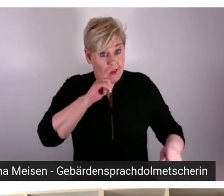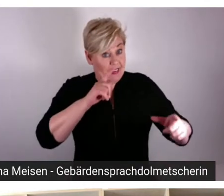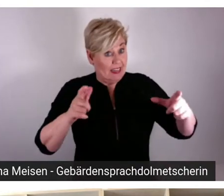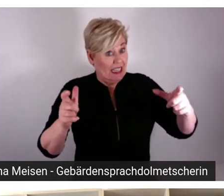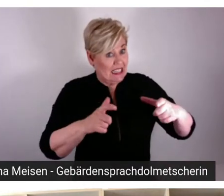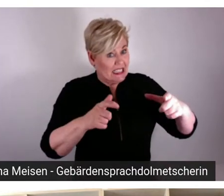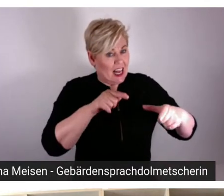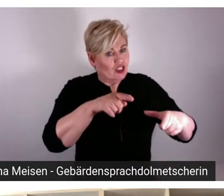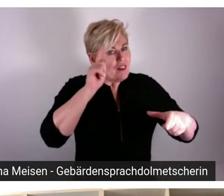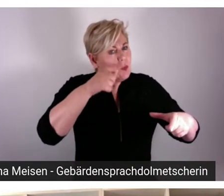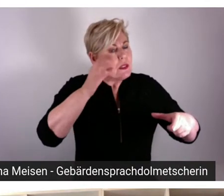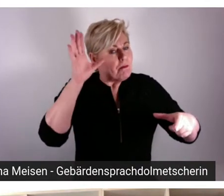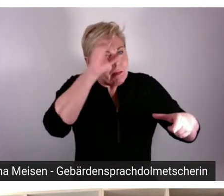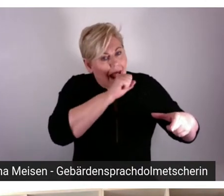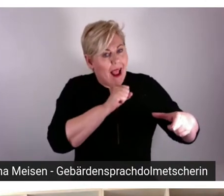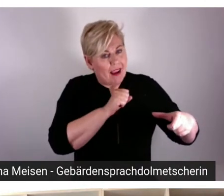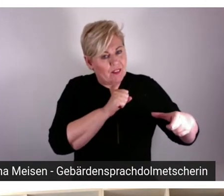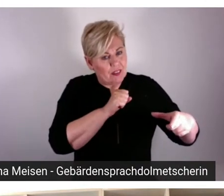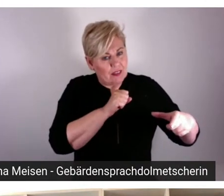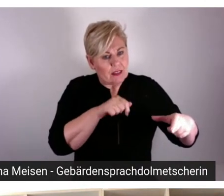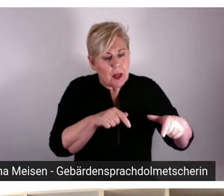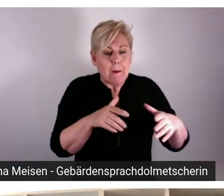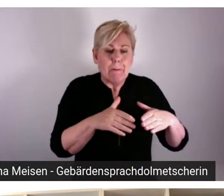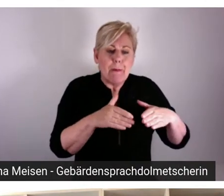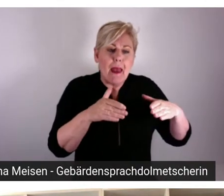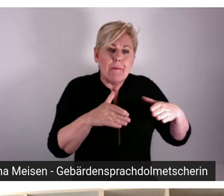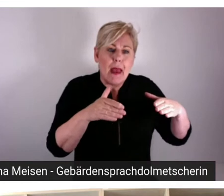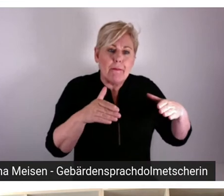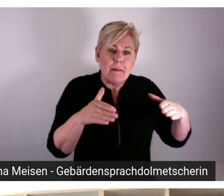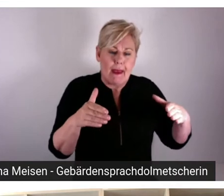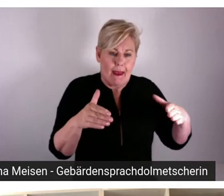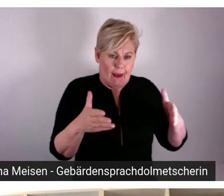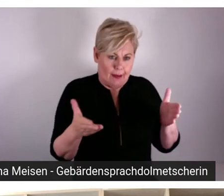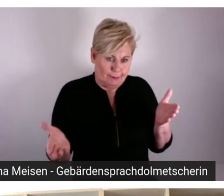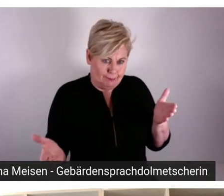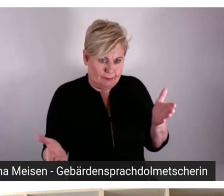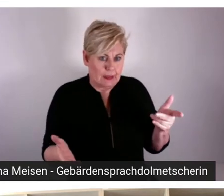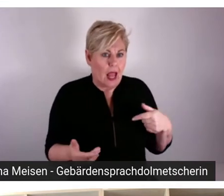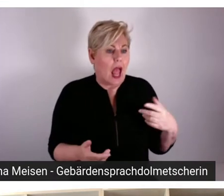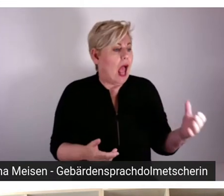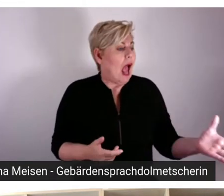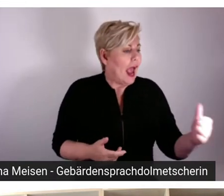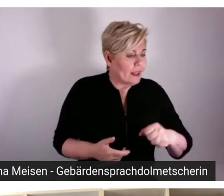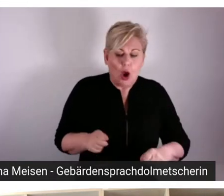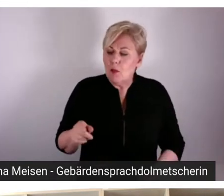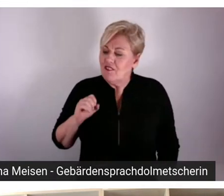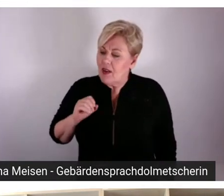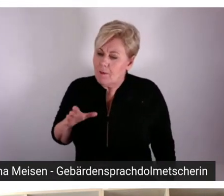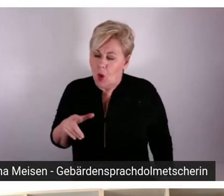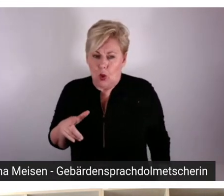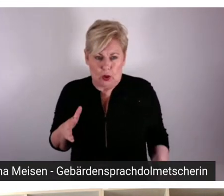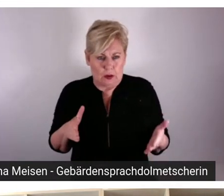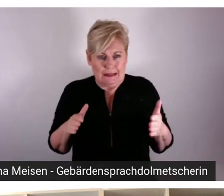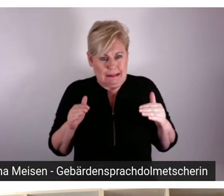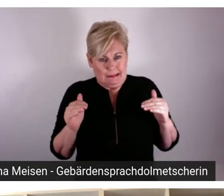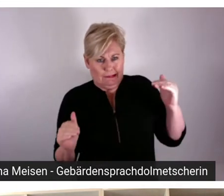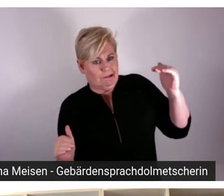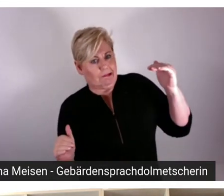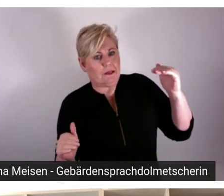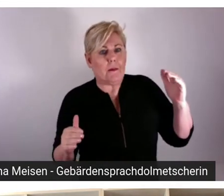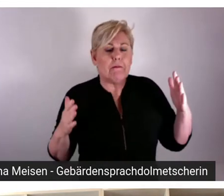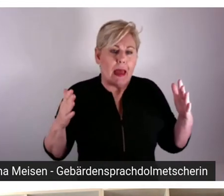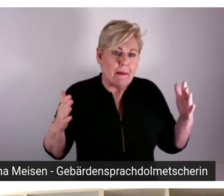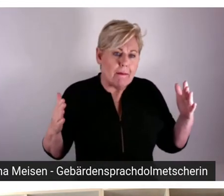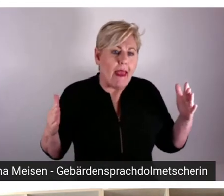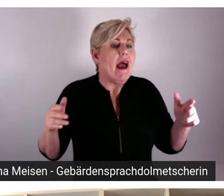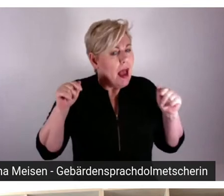endlich begreift, dass diese zunehmende Spreizung der Einkommen und Vermögen, diese zunehmende Spreizung der Möglichkeiten,